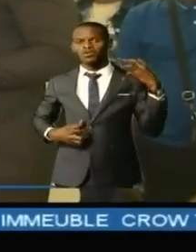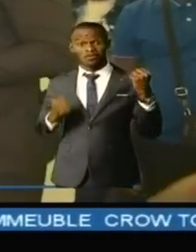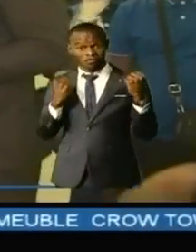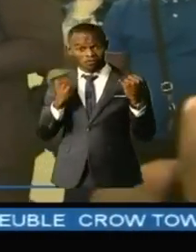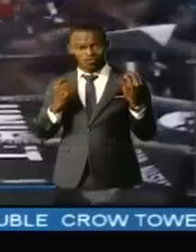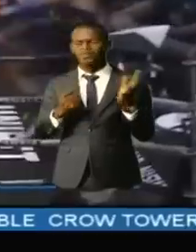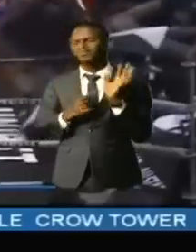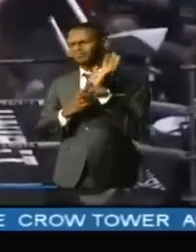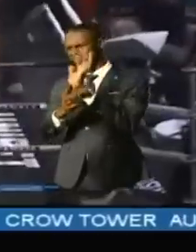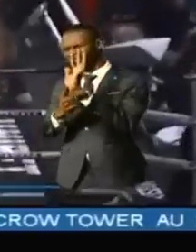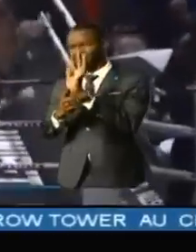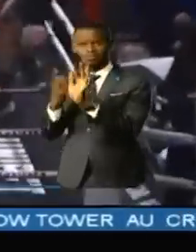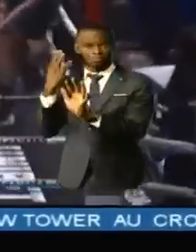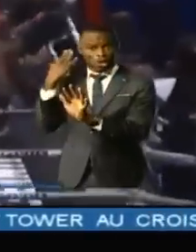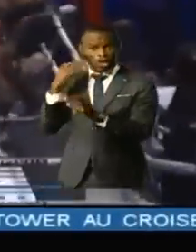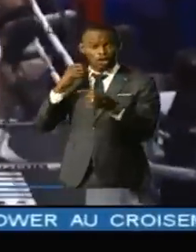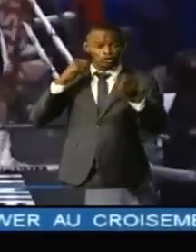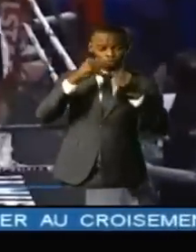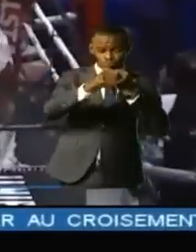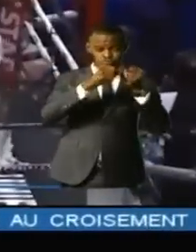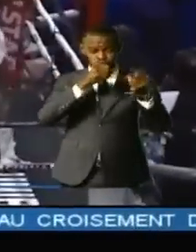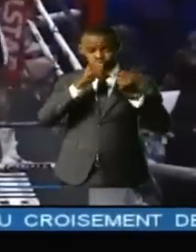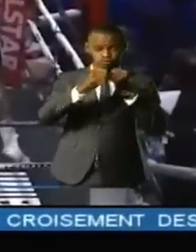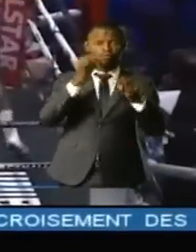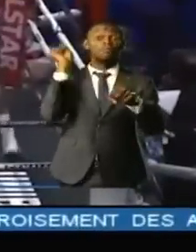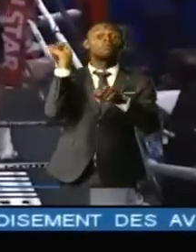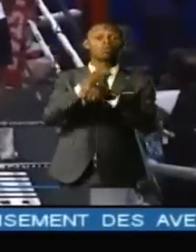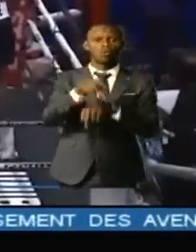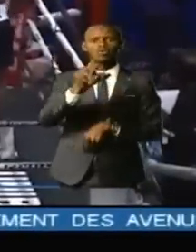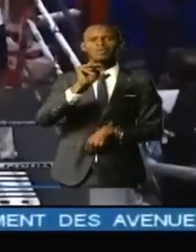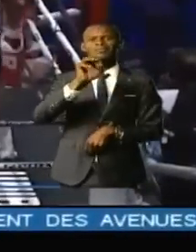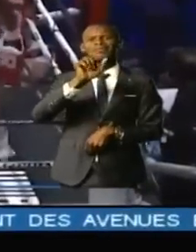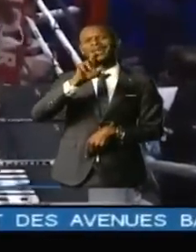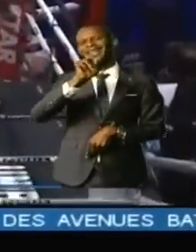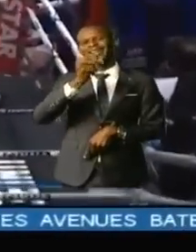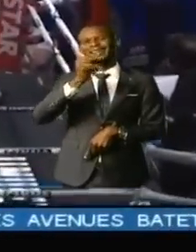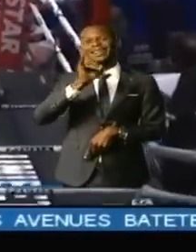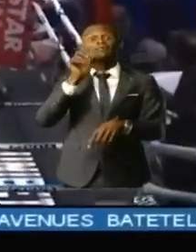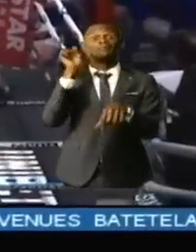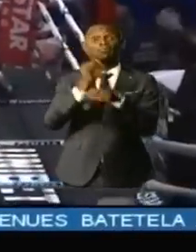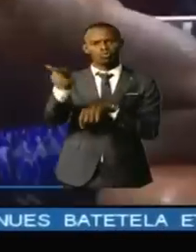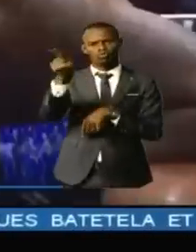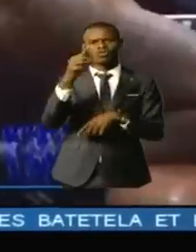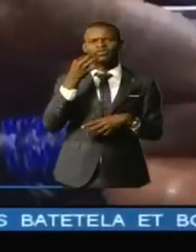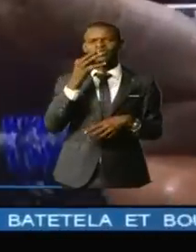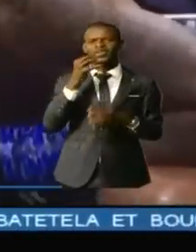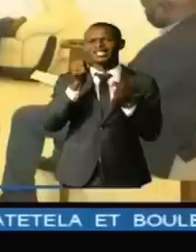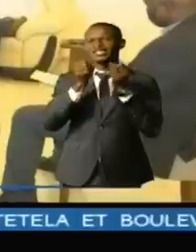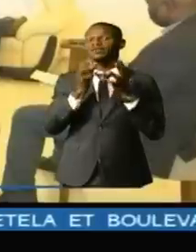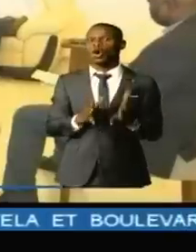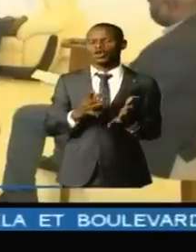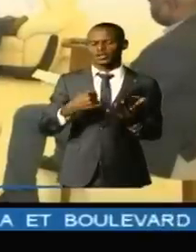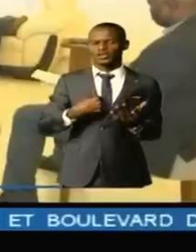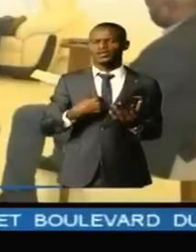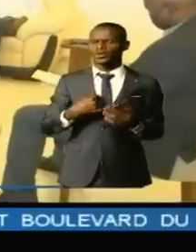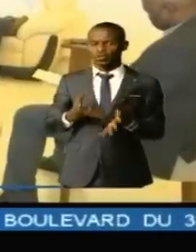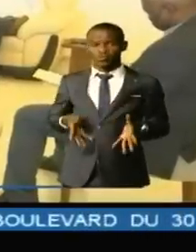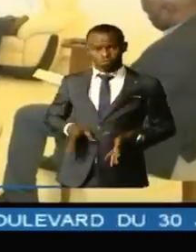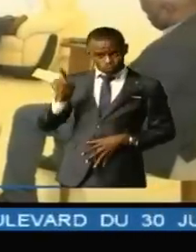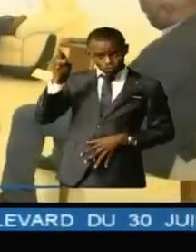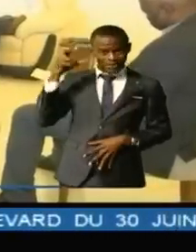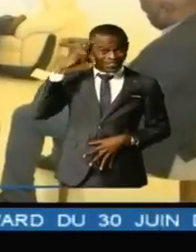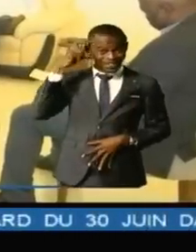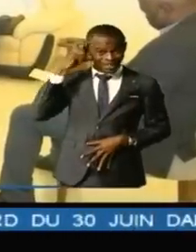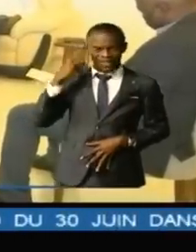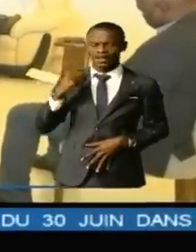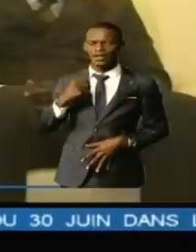boxeur français Tony Yoka à l'Accor Arena de Paris en France. Ce natif de Kananga s'est dit honoré d'être reçu par un